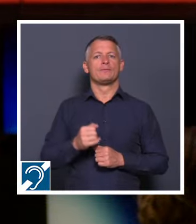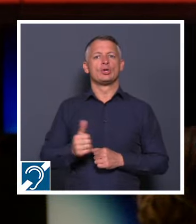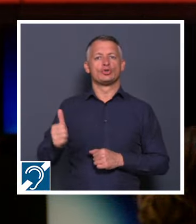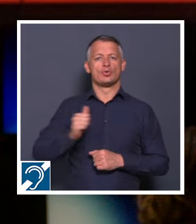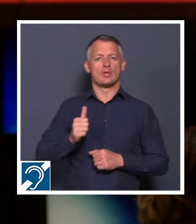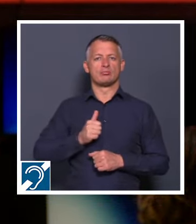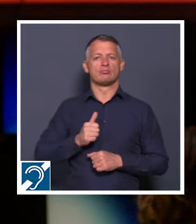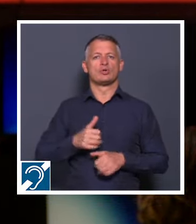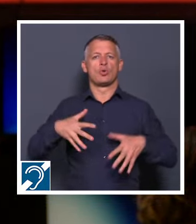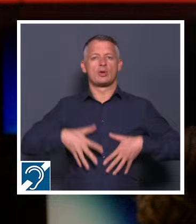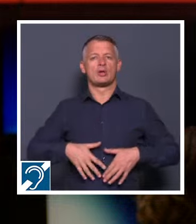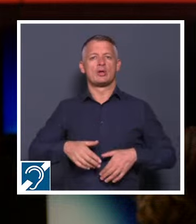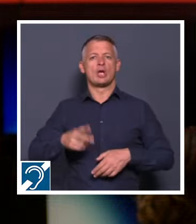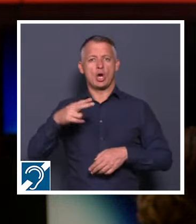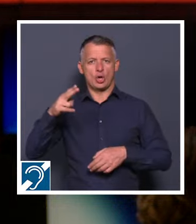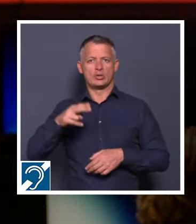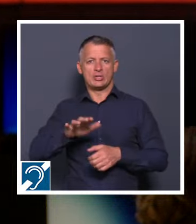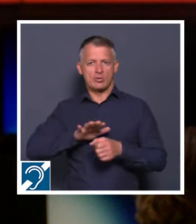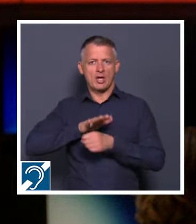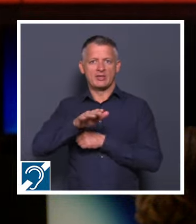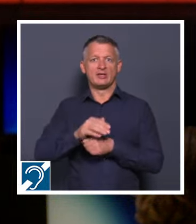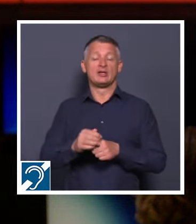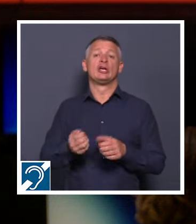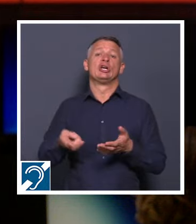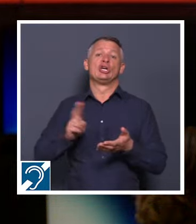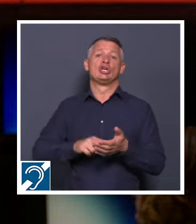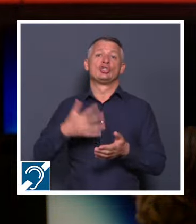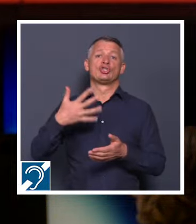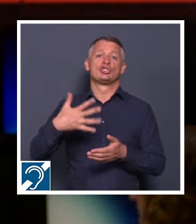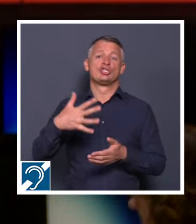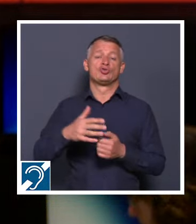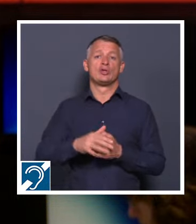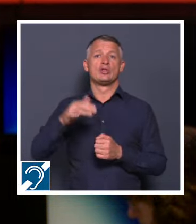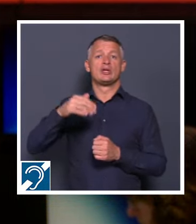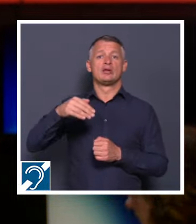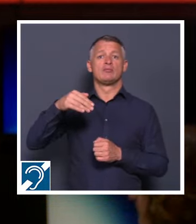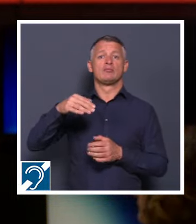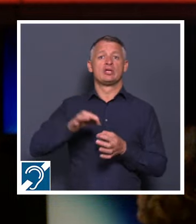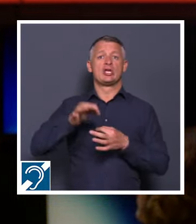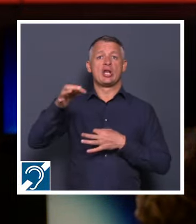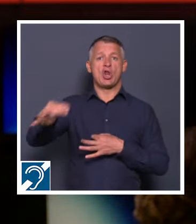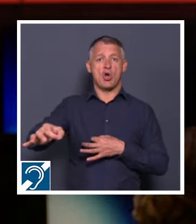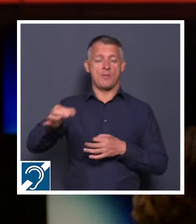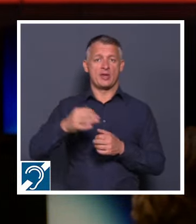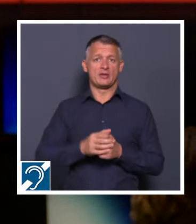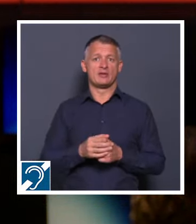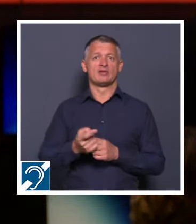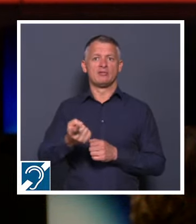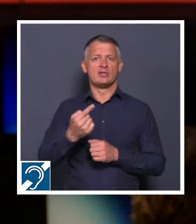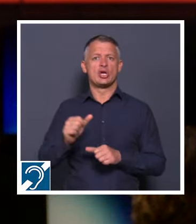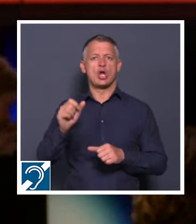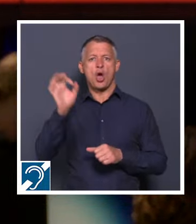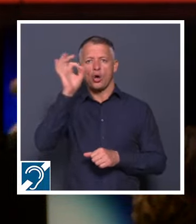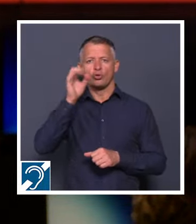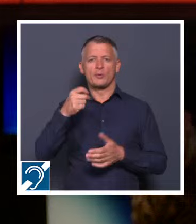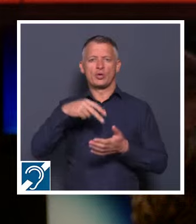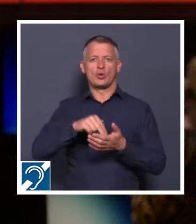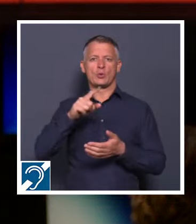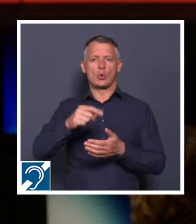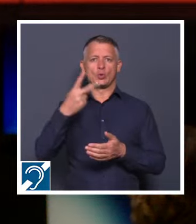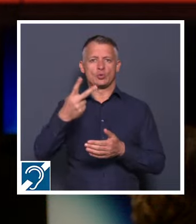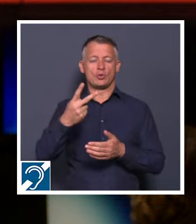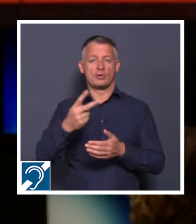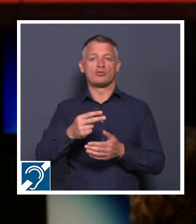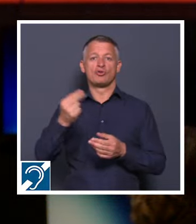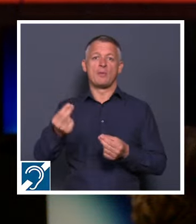Ucrainei, ocupând în luna august încă aproape 500 de kilometri pătrați. Este cel mai important avans lunar din octombrie 2022, anunță Institutul